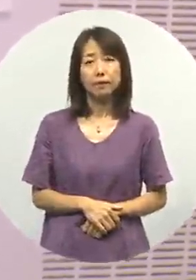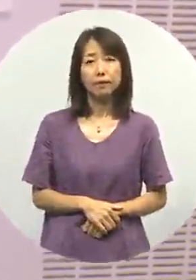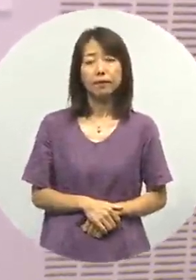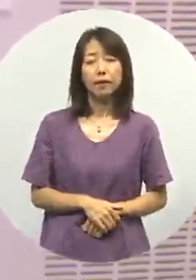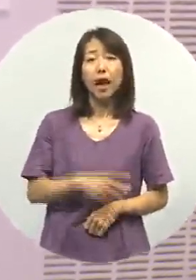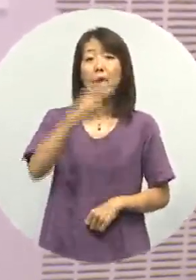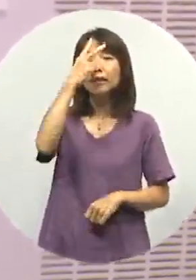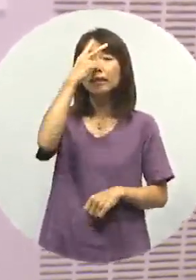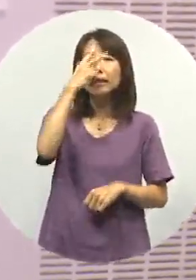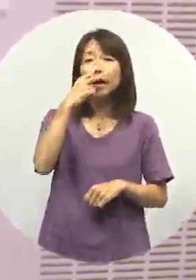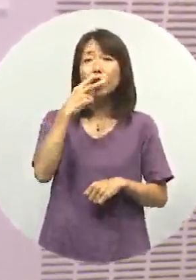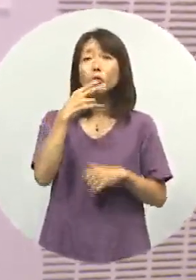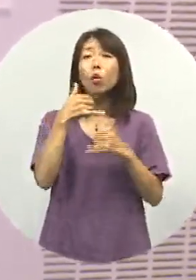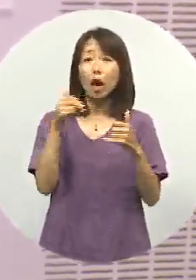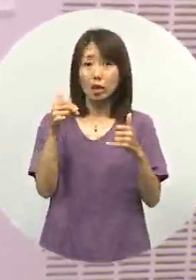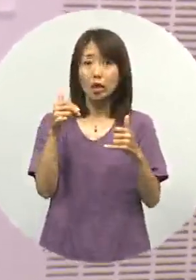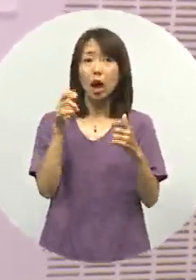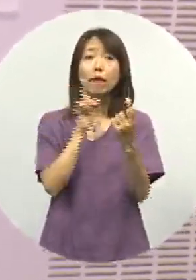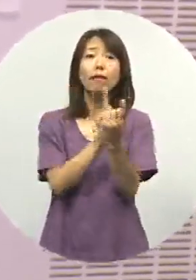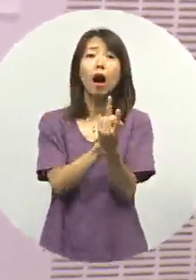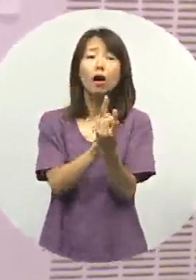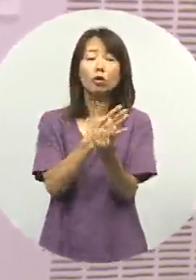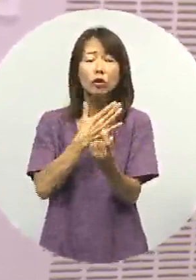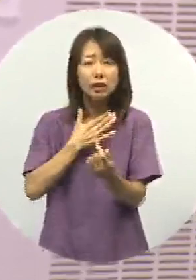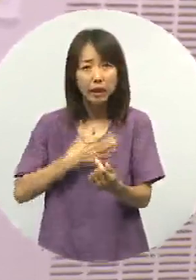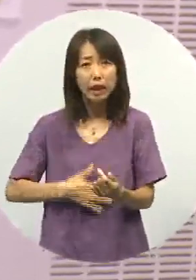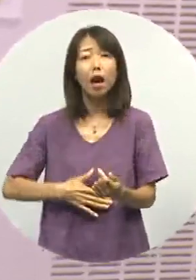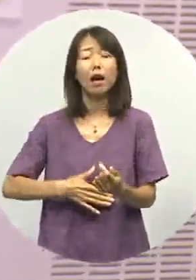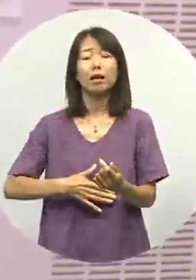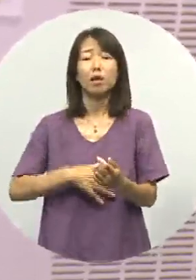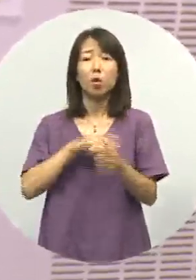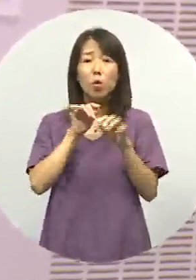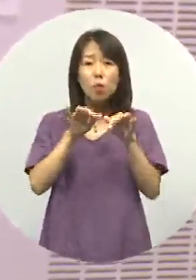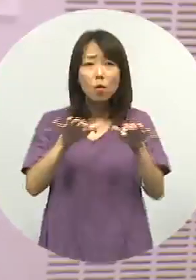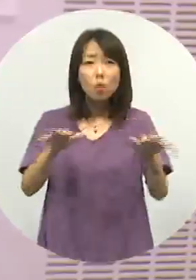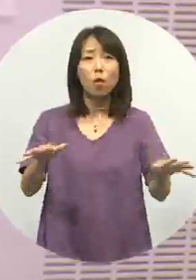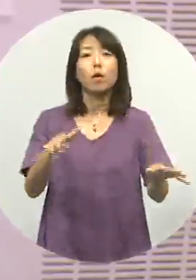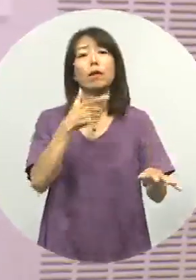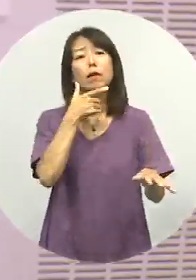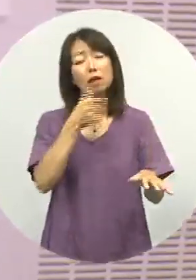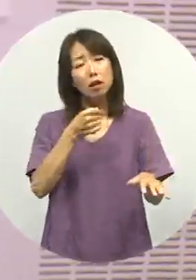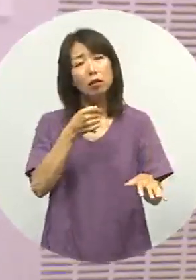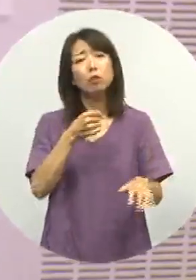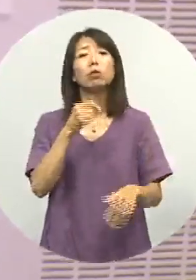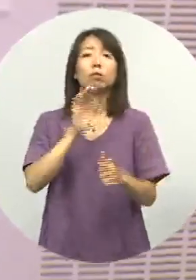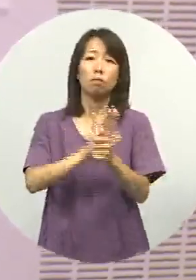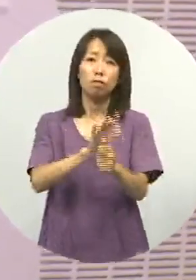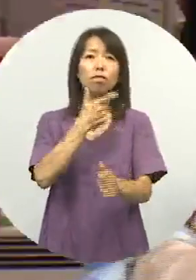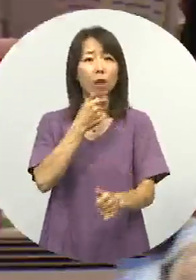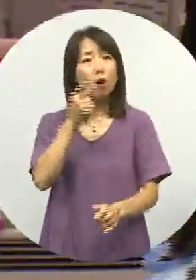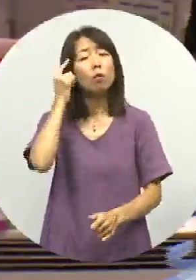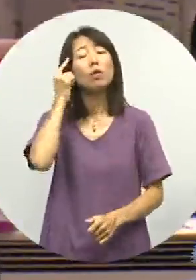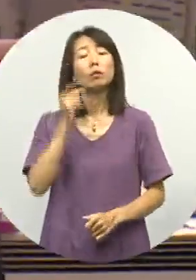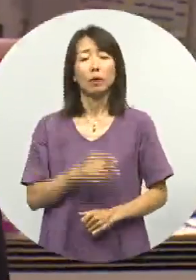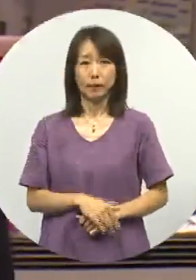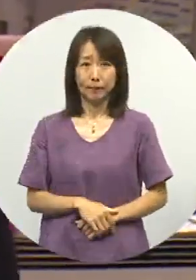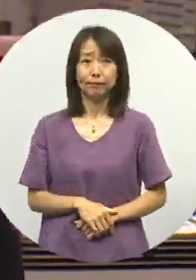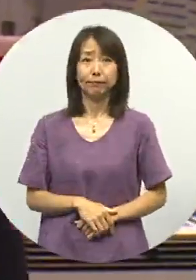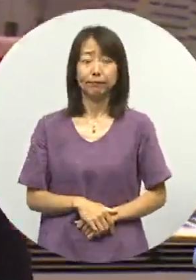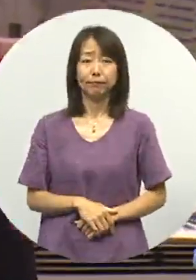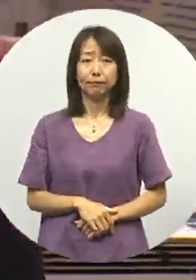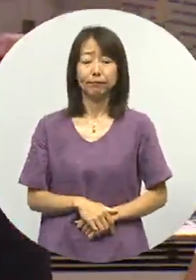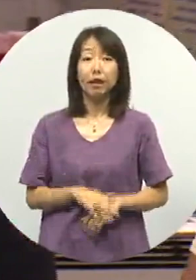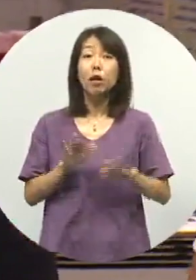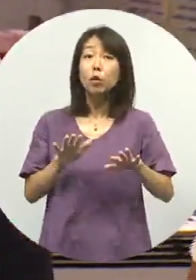れども視覚障害者の方への理解、そういうものが広まっていけばいいかなと思います。 今日みたいなイベ